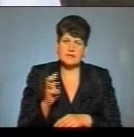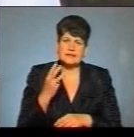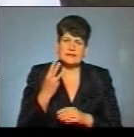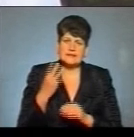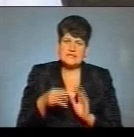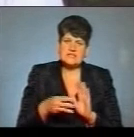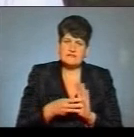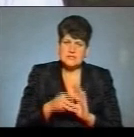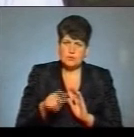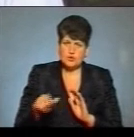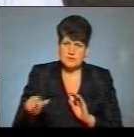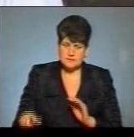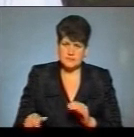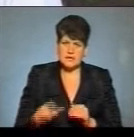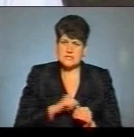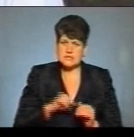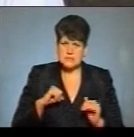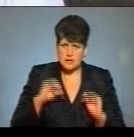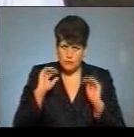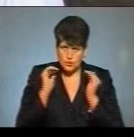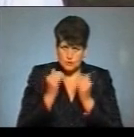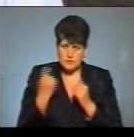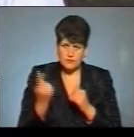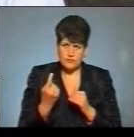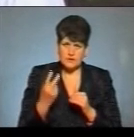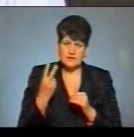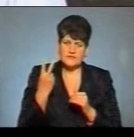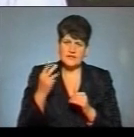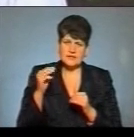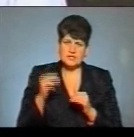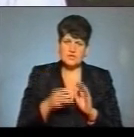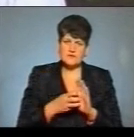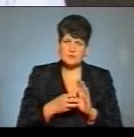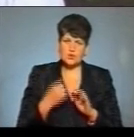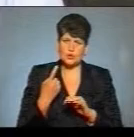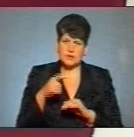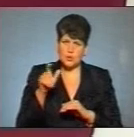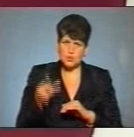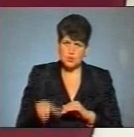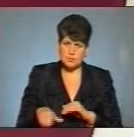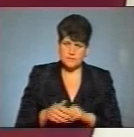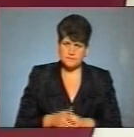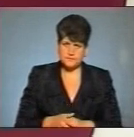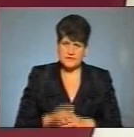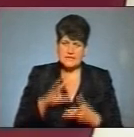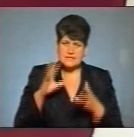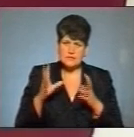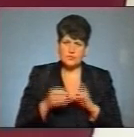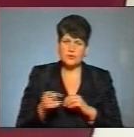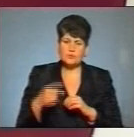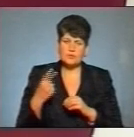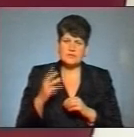38 осіб. На самоізоляції в області 2801 особа. Загалом на